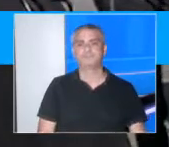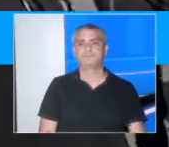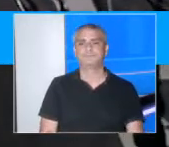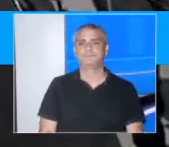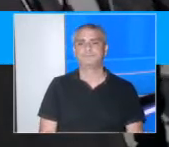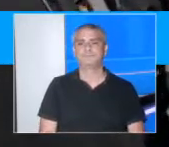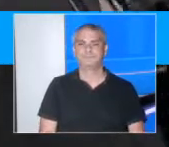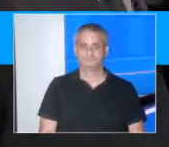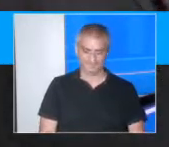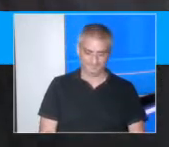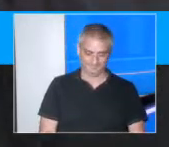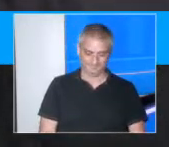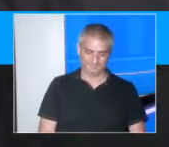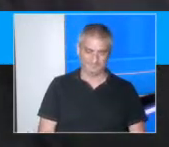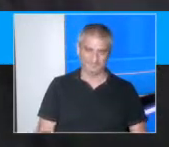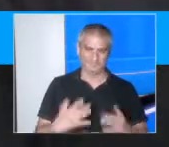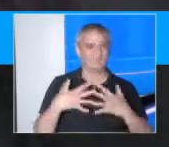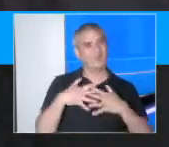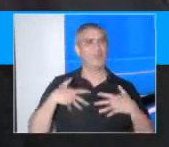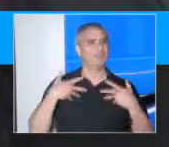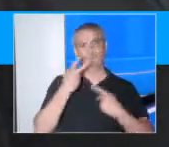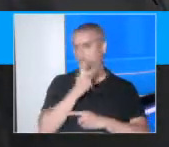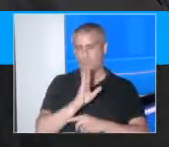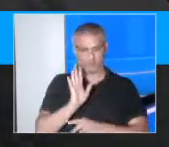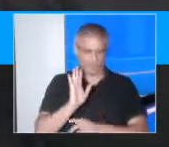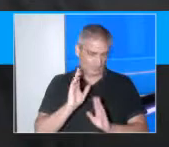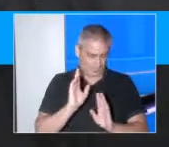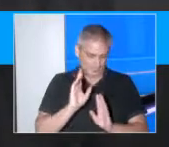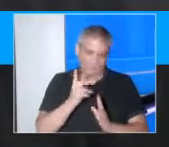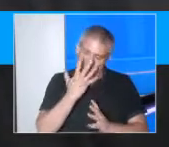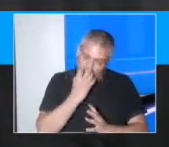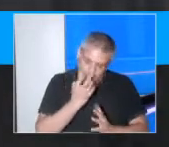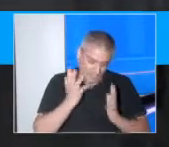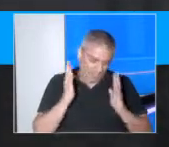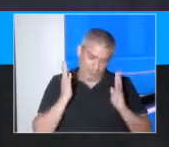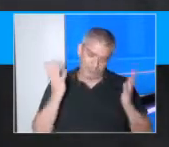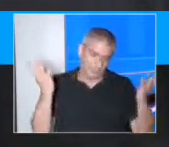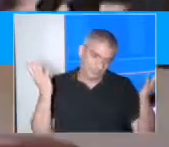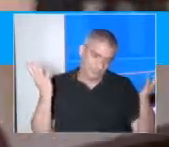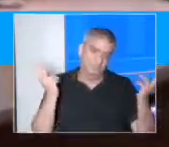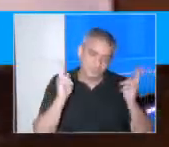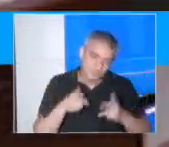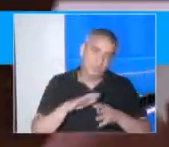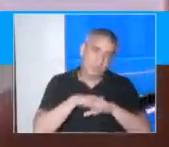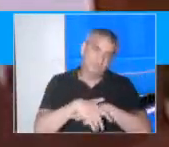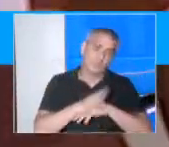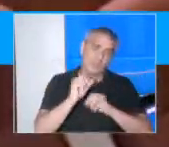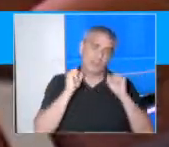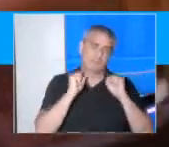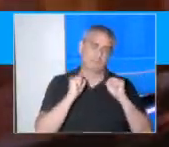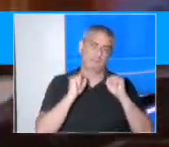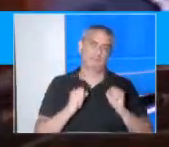שחלילה לא יצא שבקואליציה שמחים על מותו בטרם עת, זו טרגדיה נוראה שיש לה השלכות על